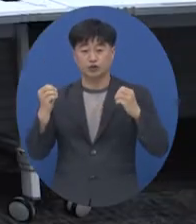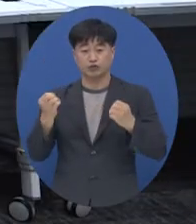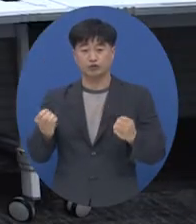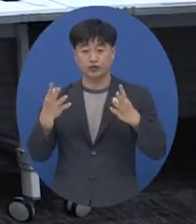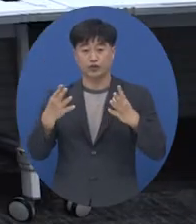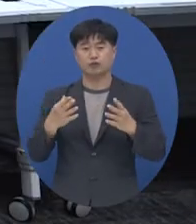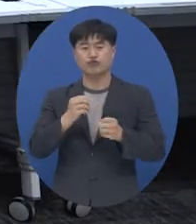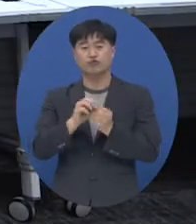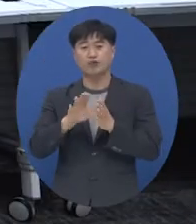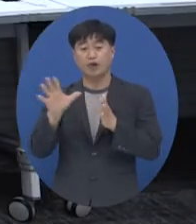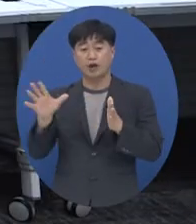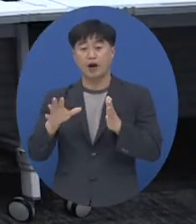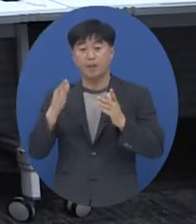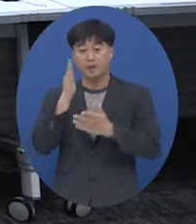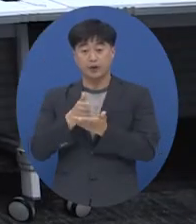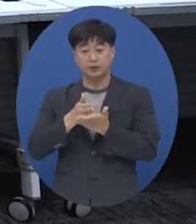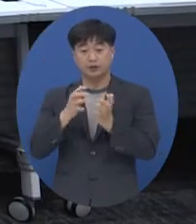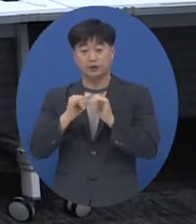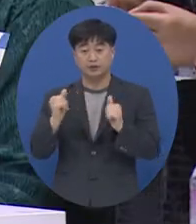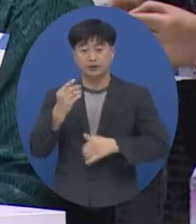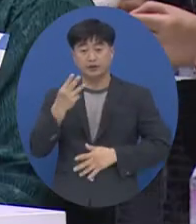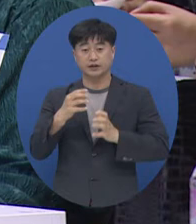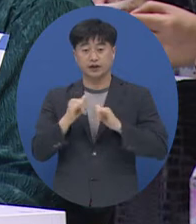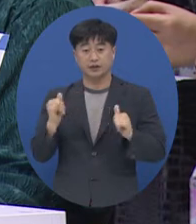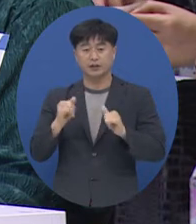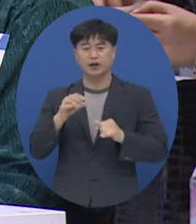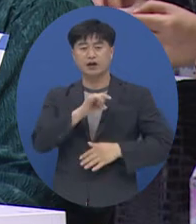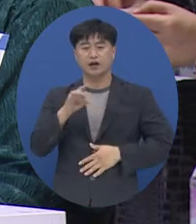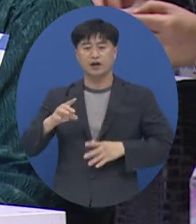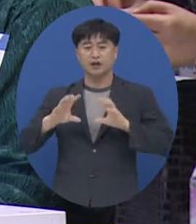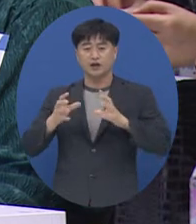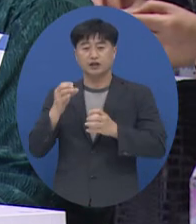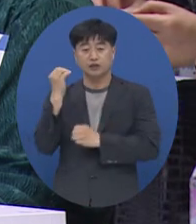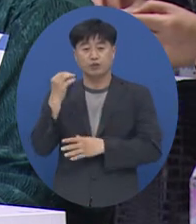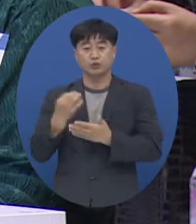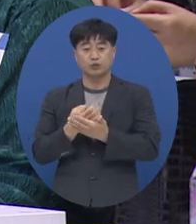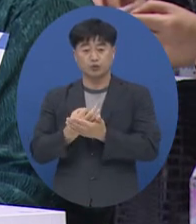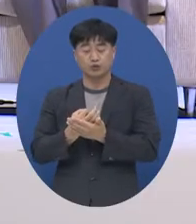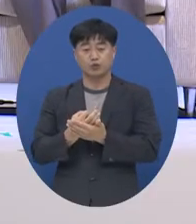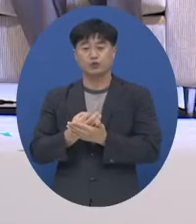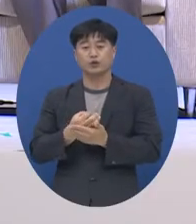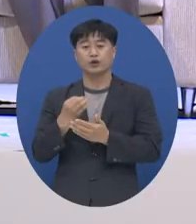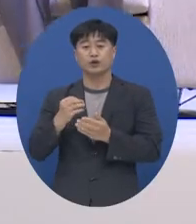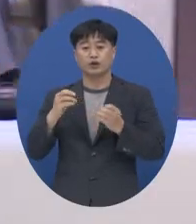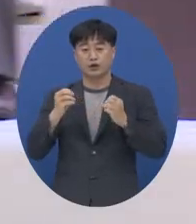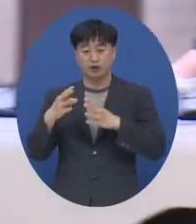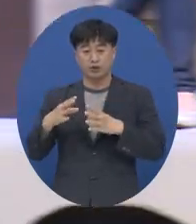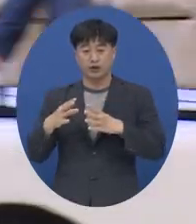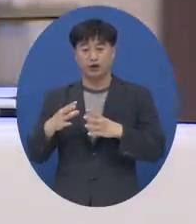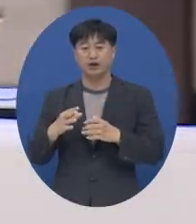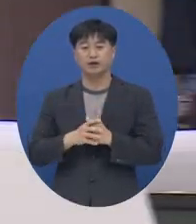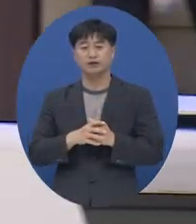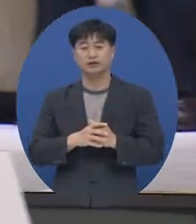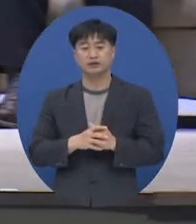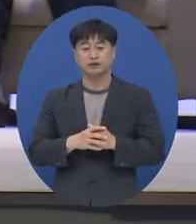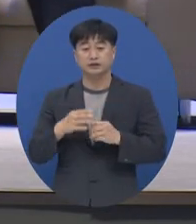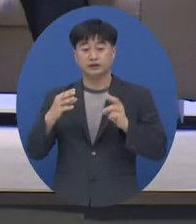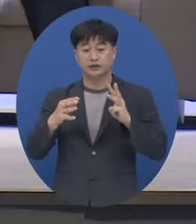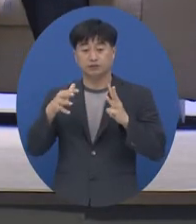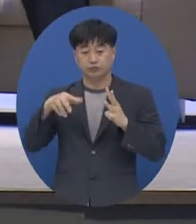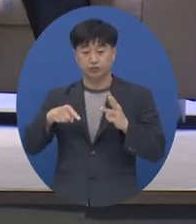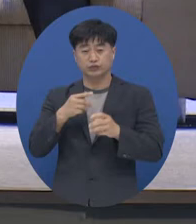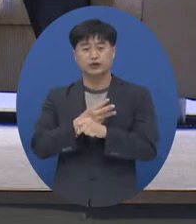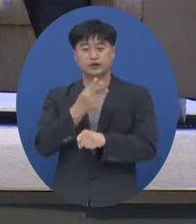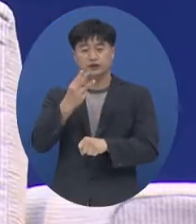3인이 펼치는 각국의 복지정책과 기본소득 토크가 이어줍니다 3부는 03:00 기보 조류